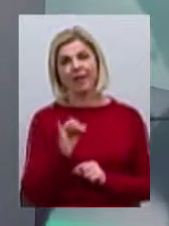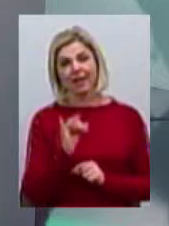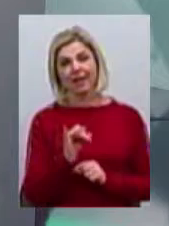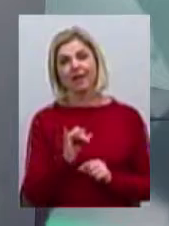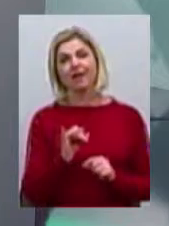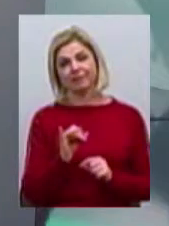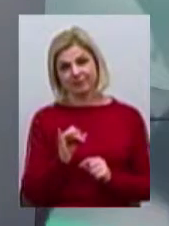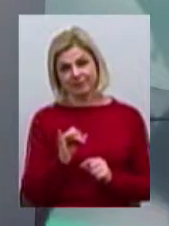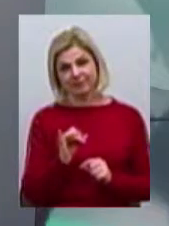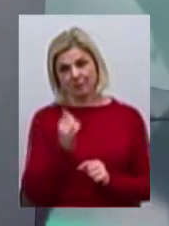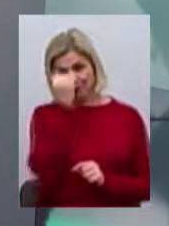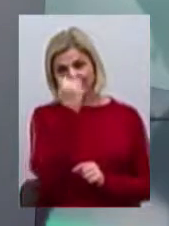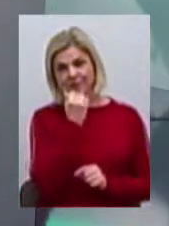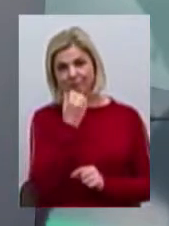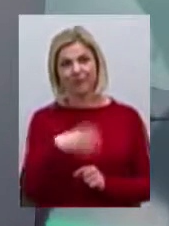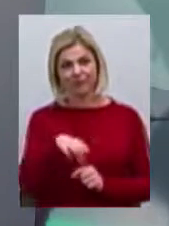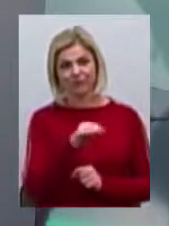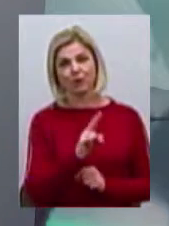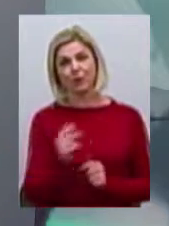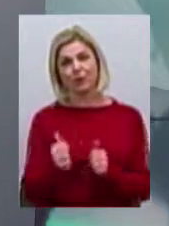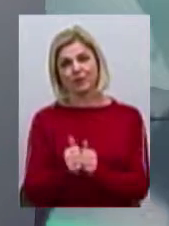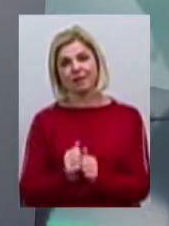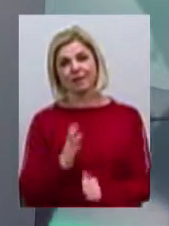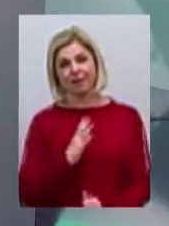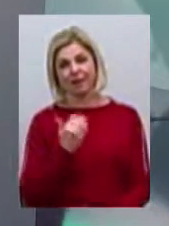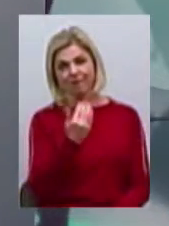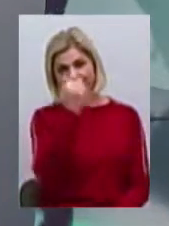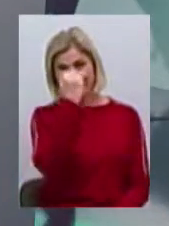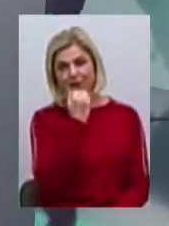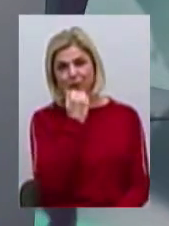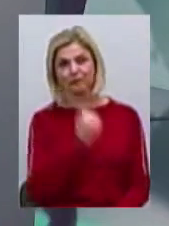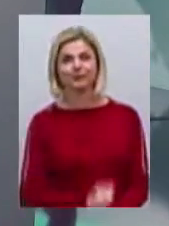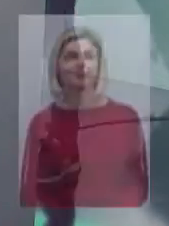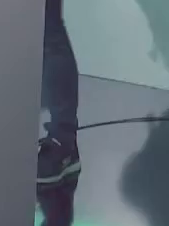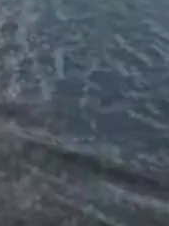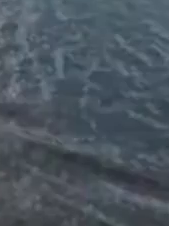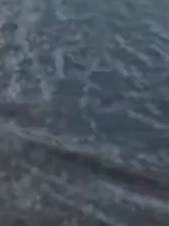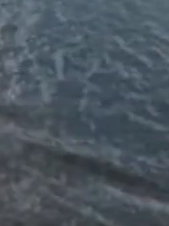так, істориків. Дякую всім, хто був з нами. Дякую вам, Борисе Леонідовичу. Побачимось.